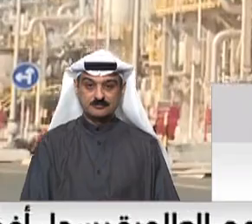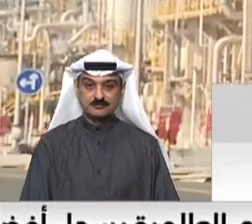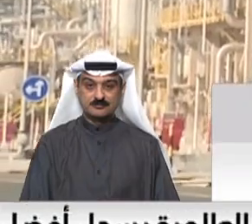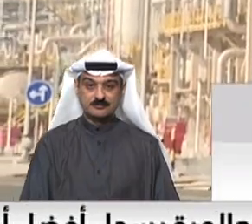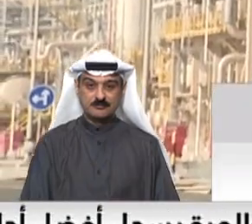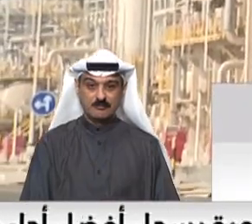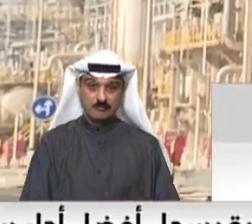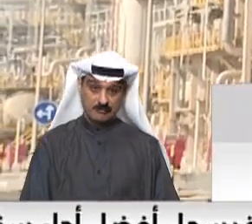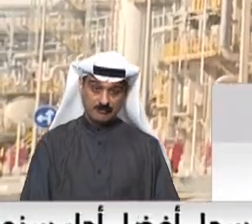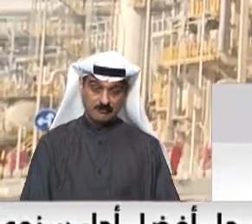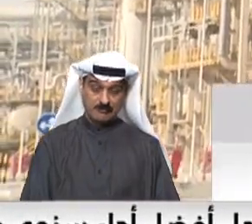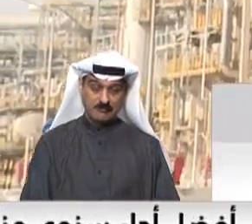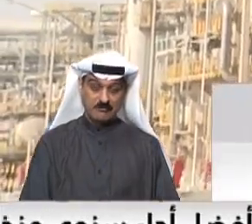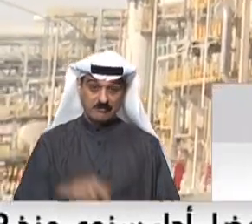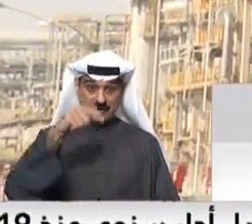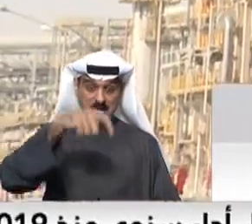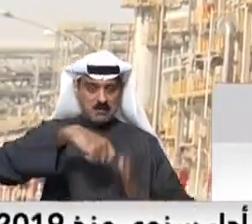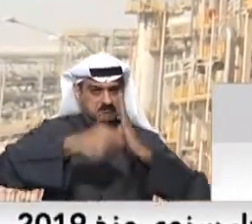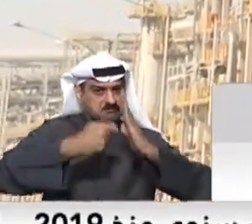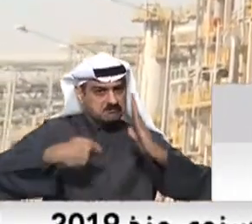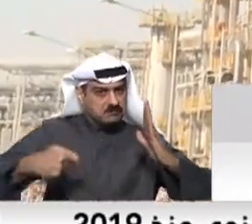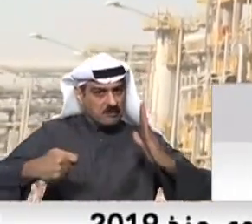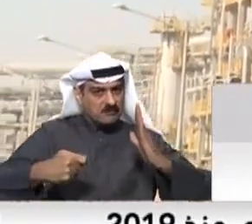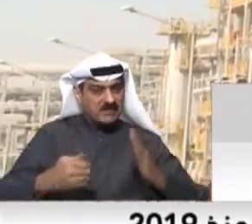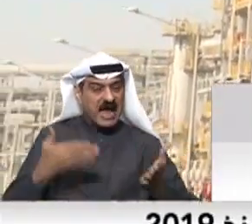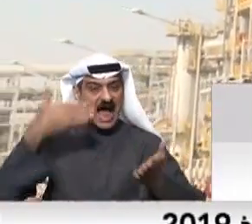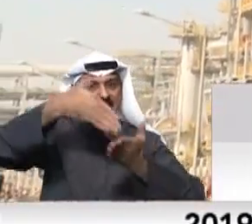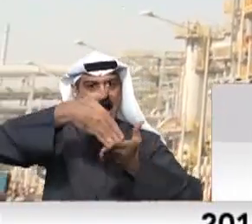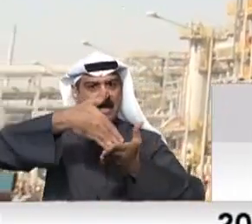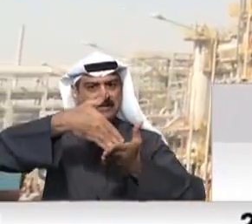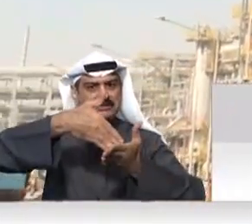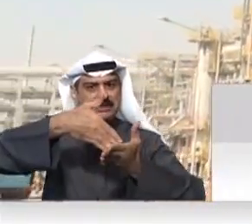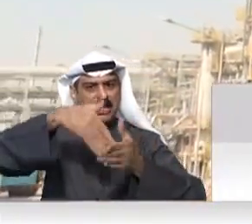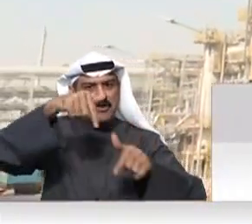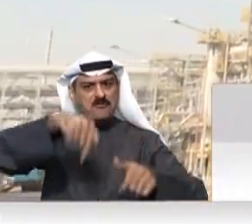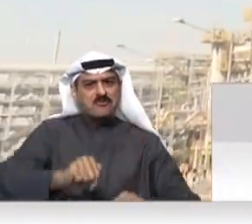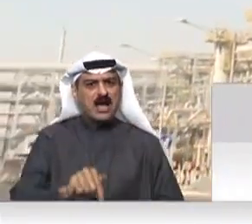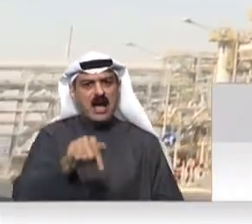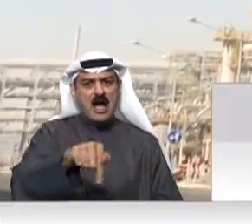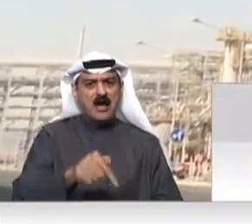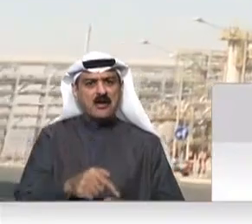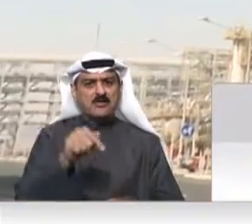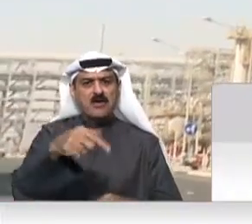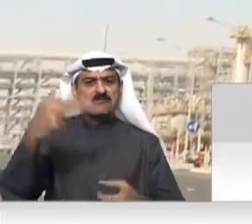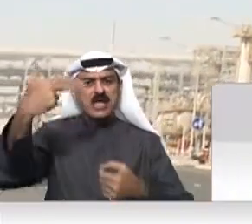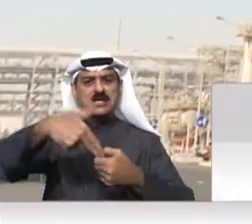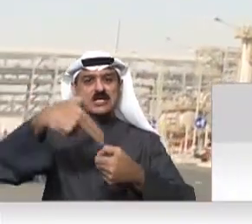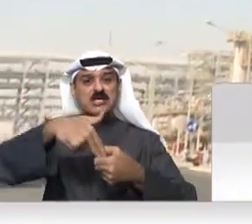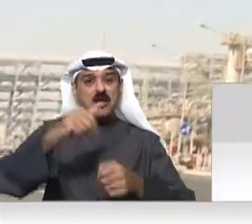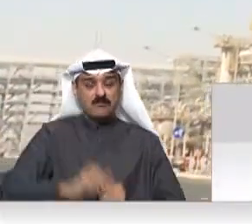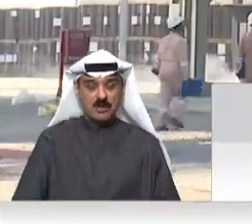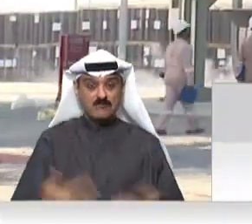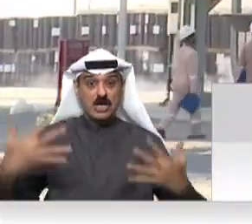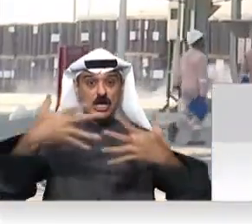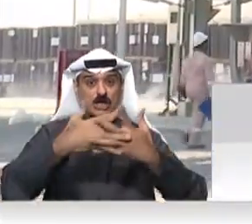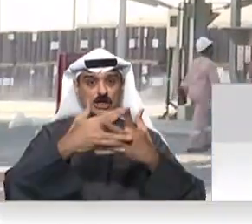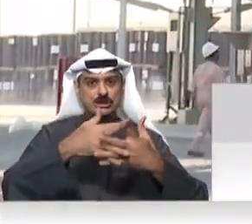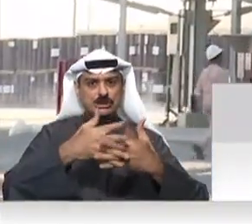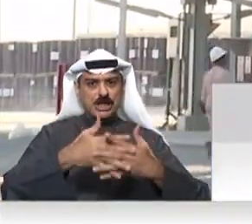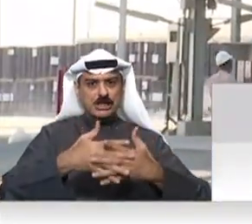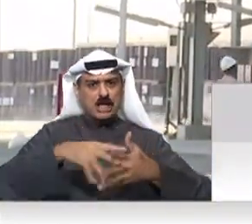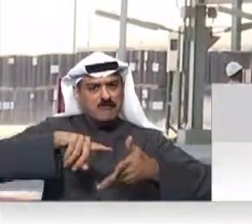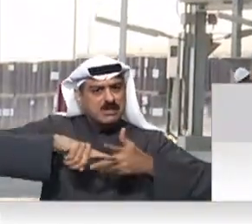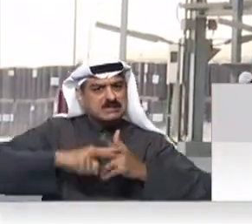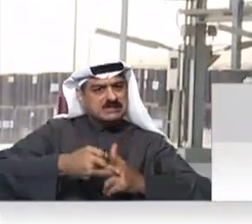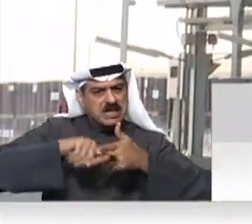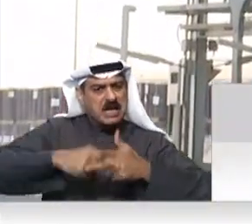بتدشين وحدات مصفاة الزور الثالثة والأخيرة من مشروع مجمع الزور النفطي، تضاعف الشركة الكويتية للصناعات البترولية